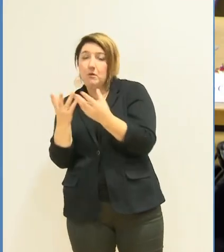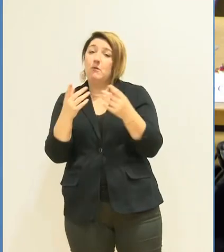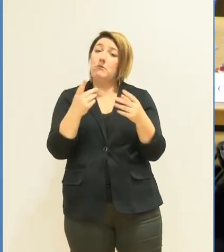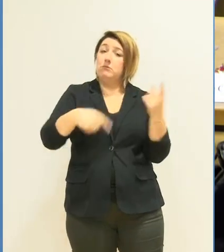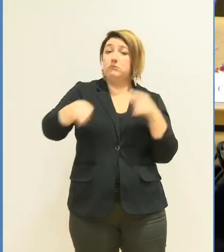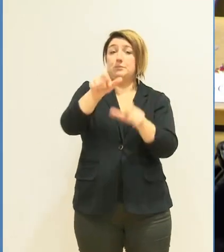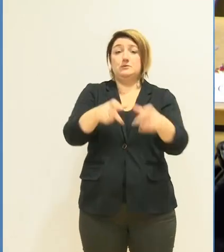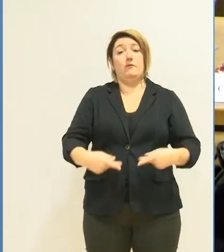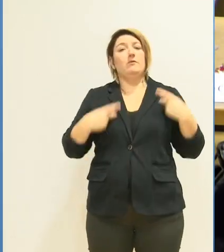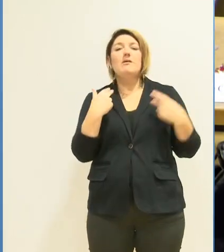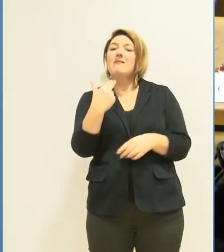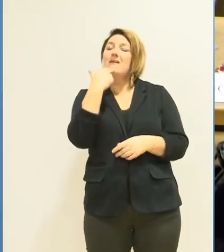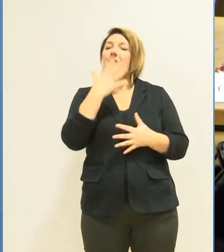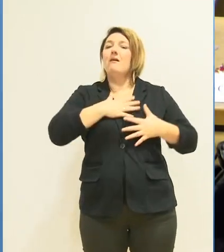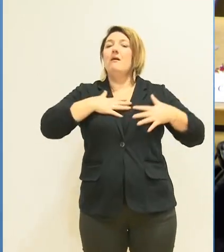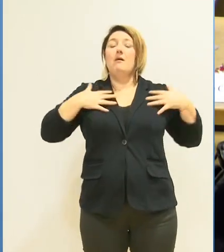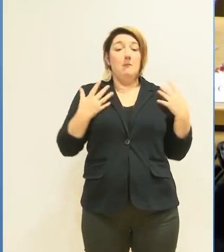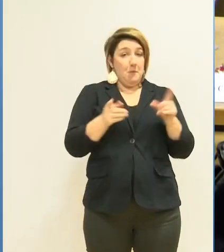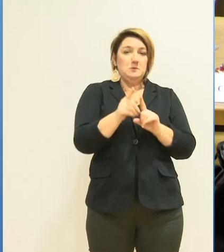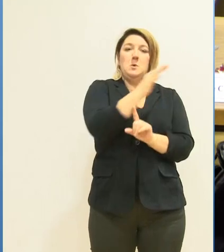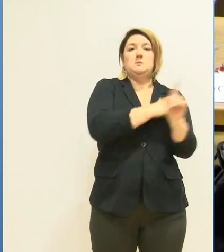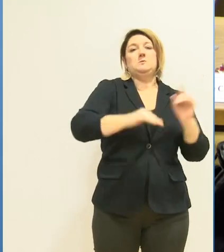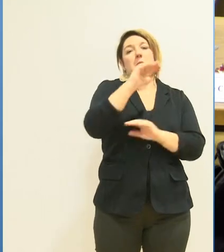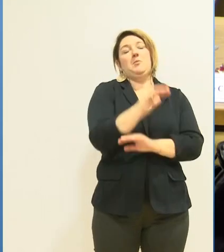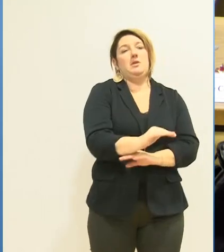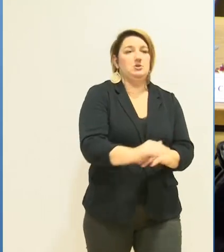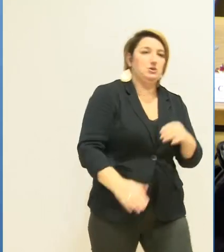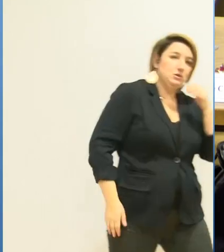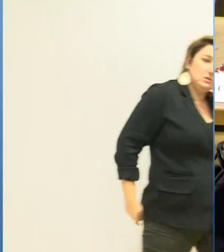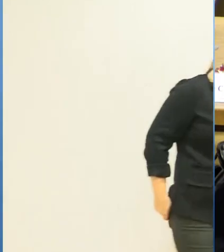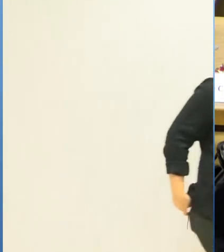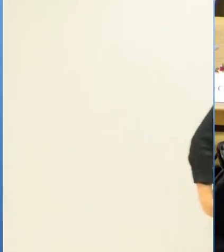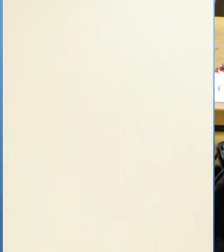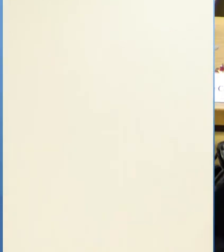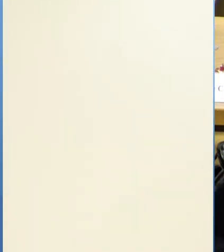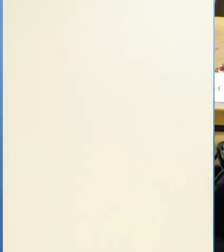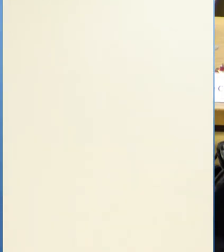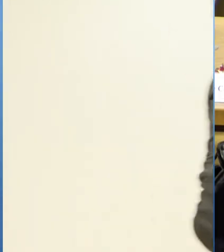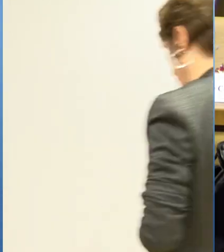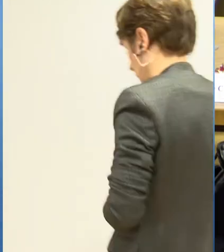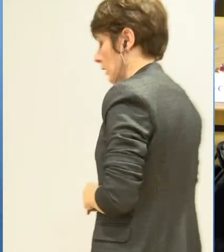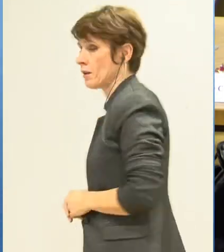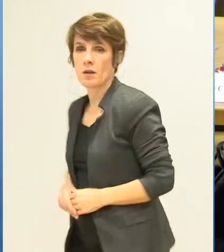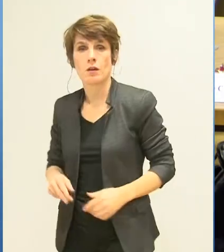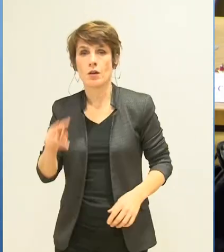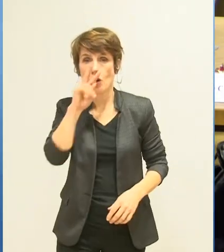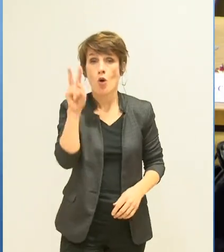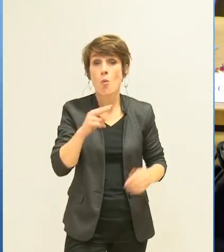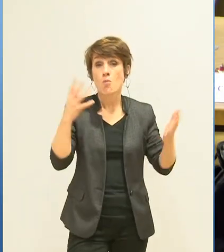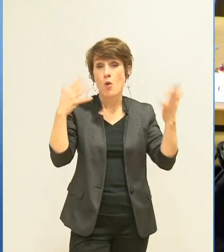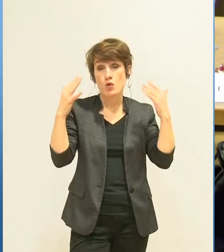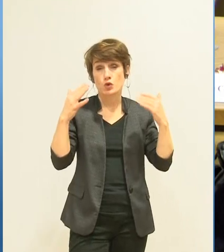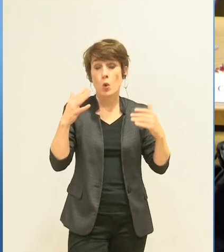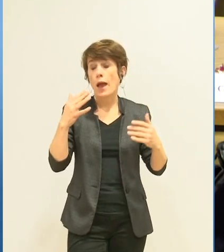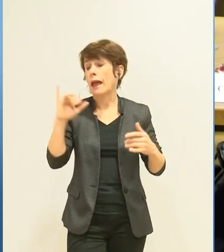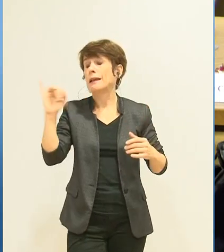de vie en ville que des mesures sociales la pollution de l'air touche en premier lieu les populations les plus pauvres qui habitent le long des grands axes routiers